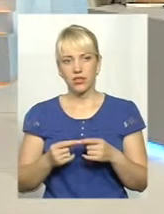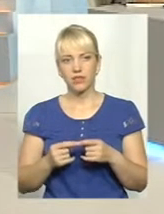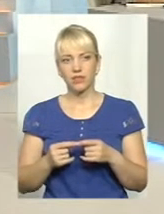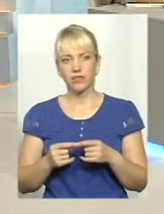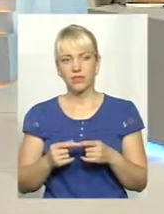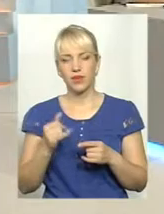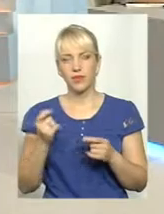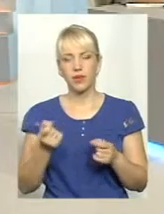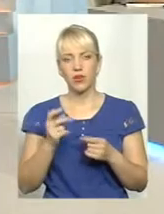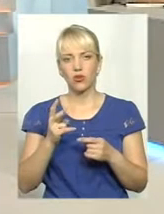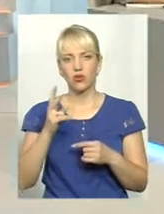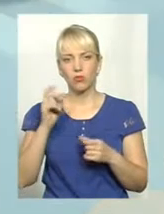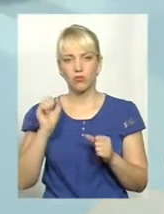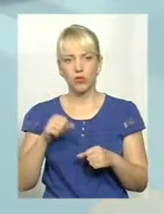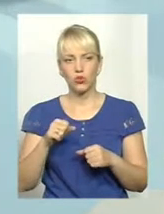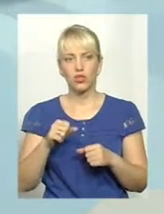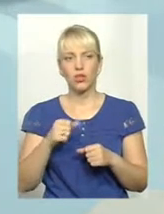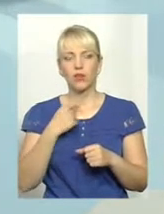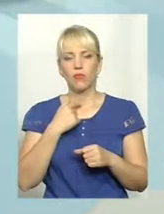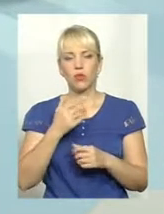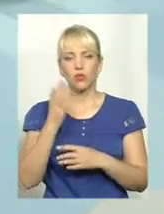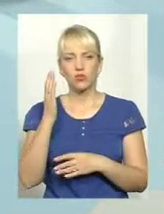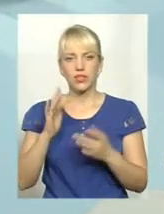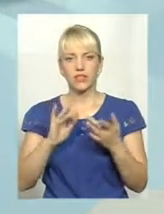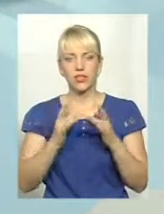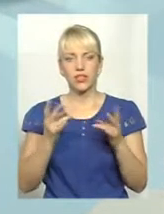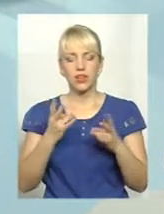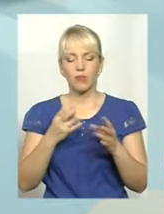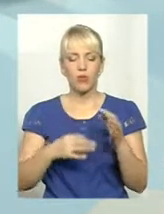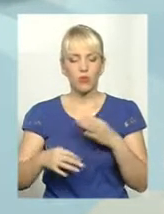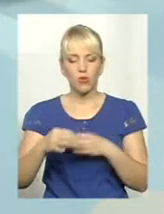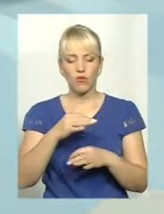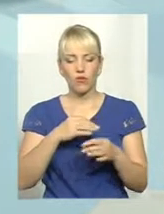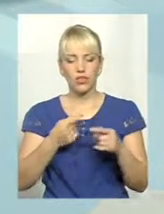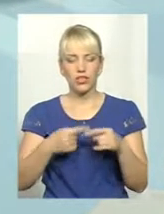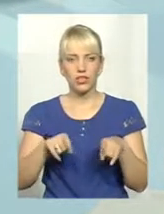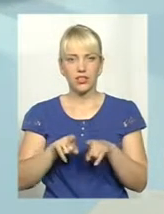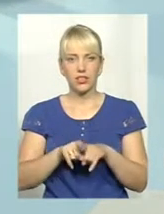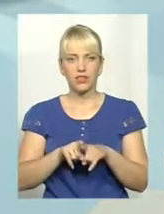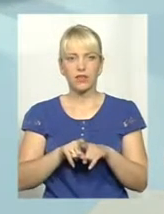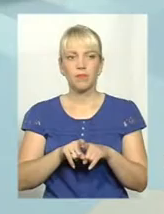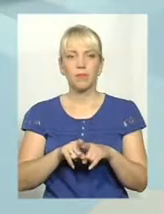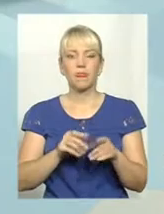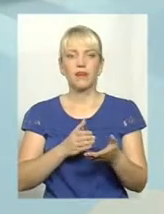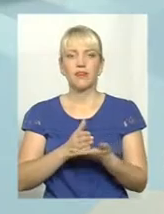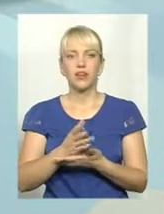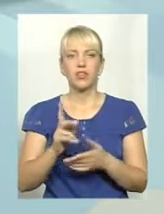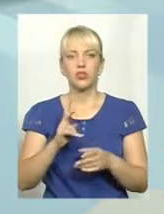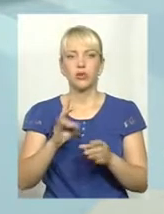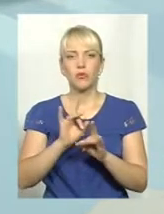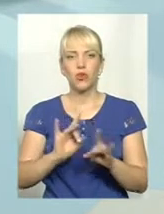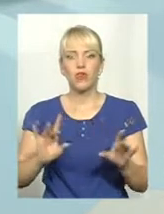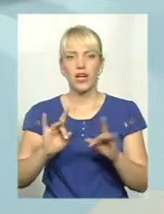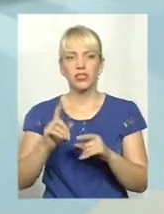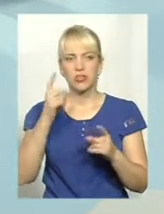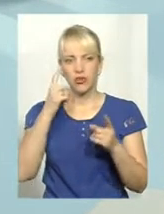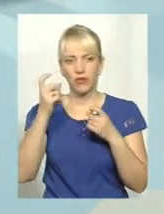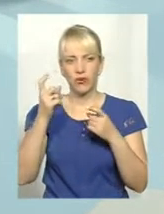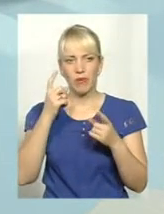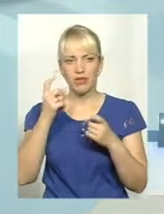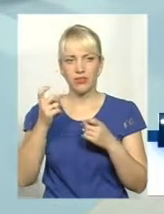дуже складно, оскільки це велика територія, дуже різноманітна, є як великі міста, так і значна кількість сільського населення, про яке також не